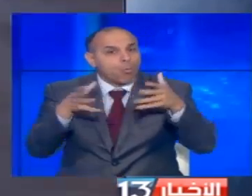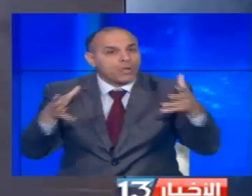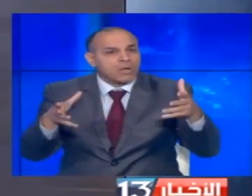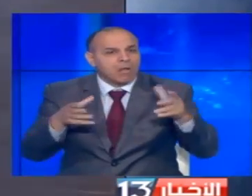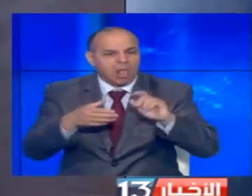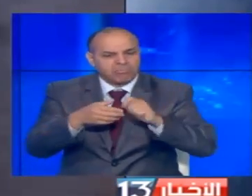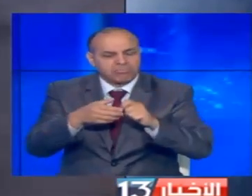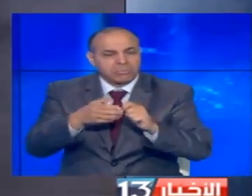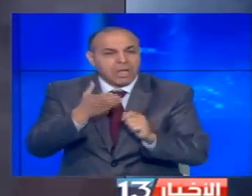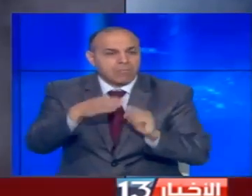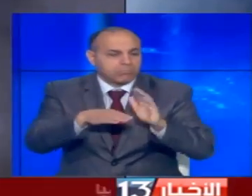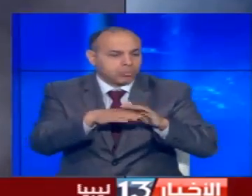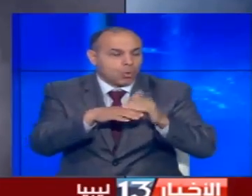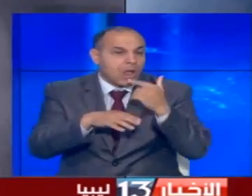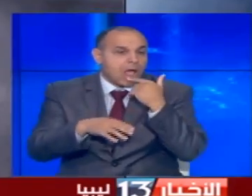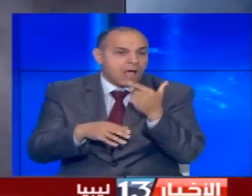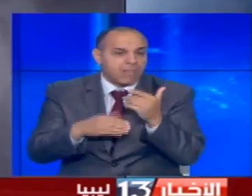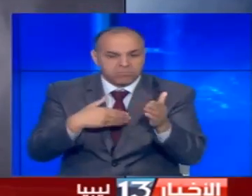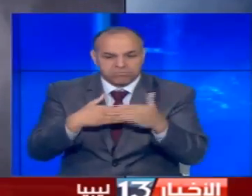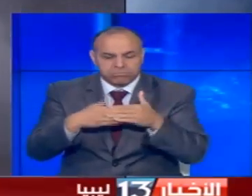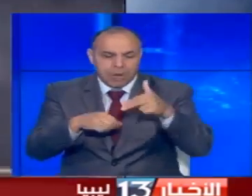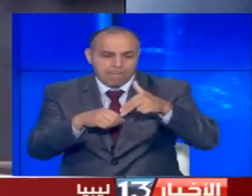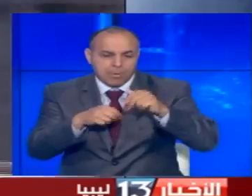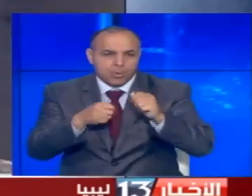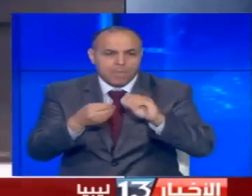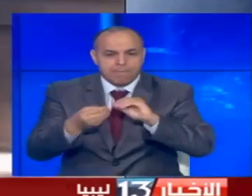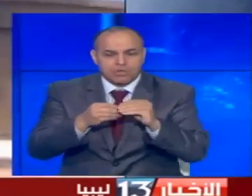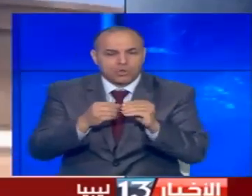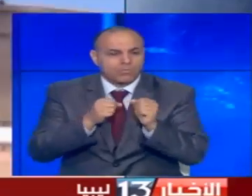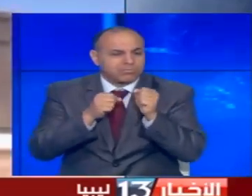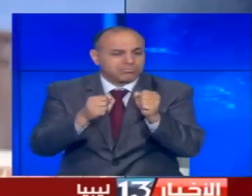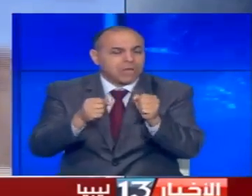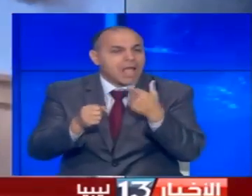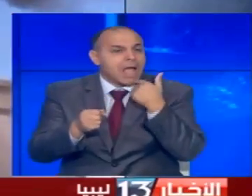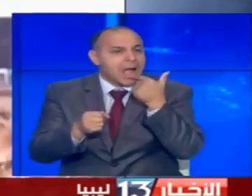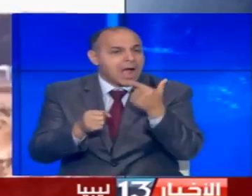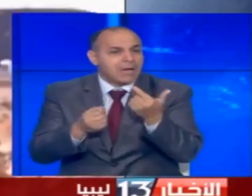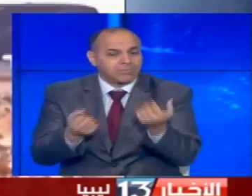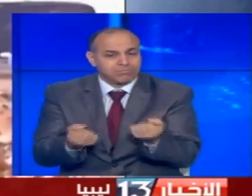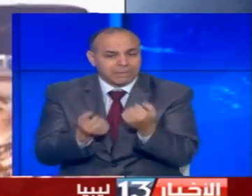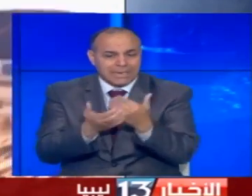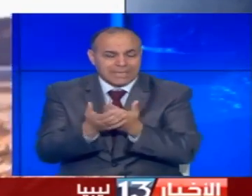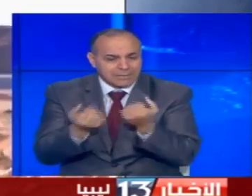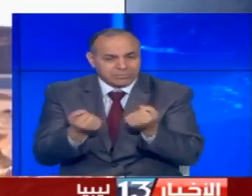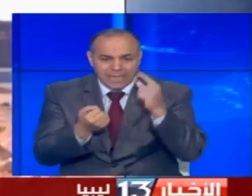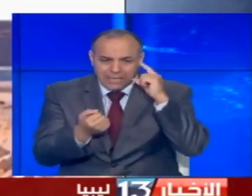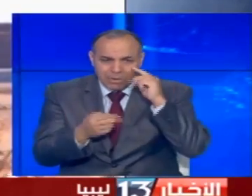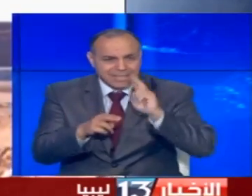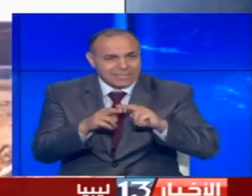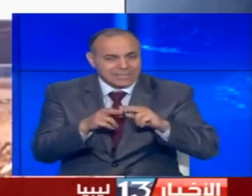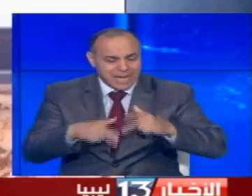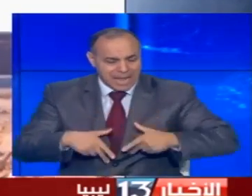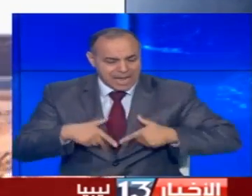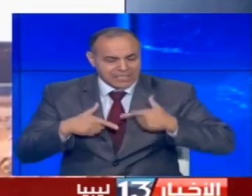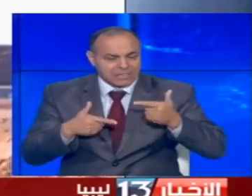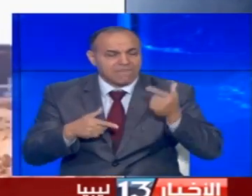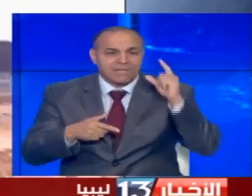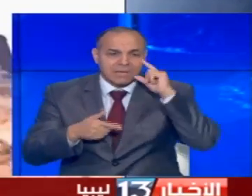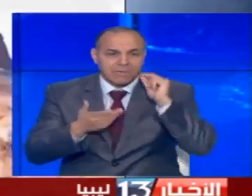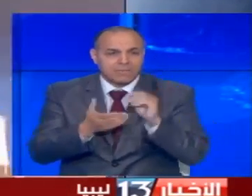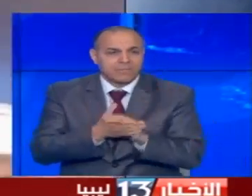قصري ونبهت من ان اغلاق الحقل سيعرقل الجهود الراميه الى انعاش الاقتصاد وتحسين ظروف العيش في